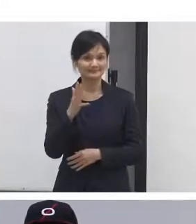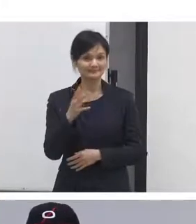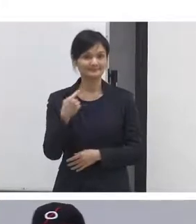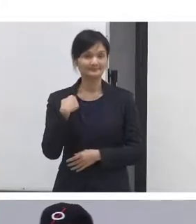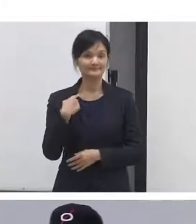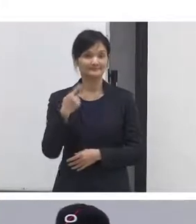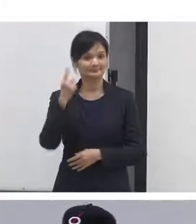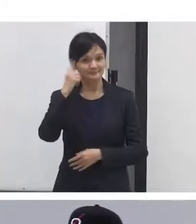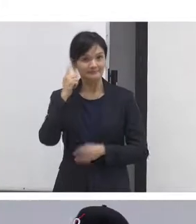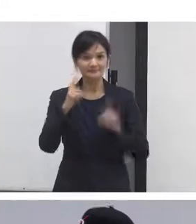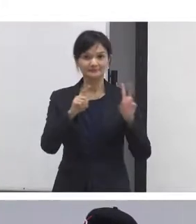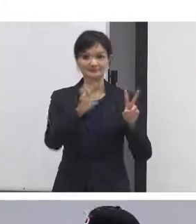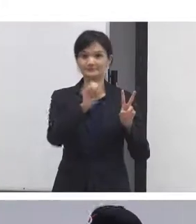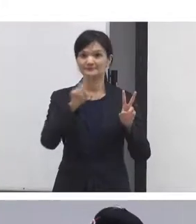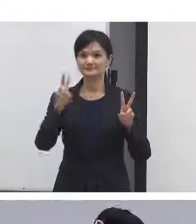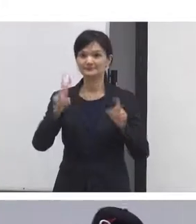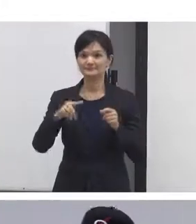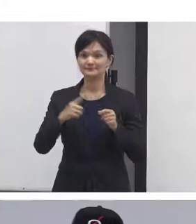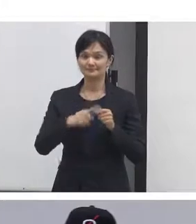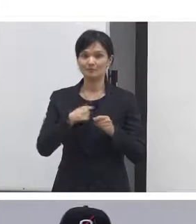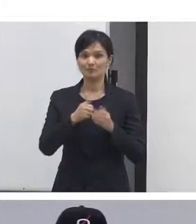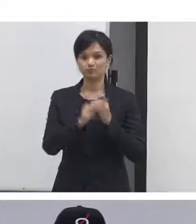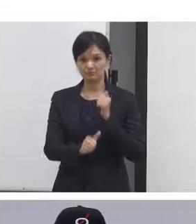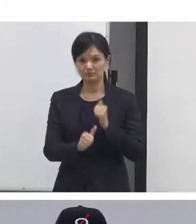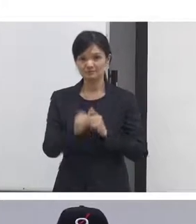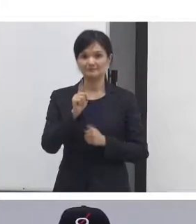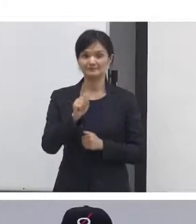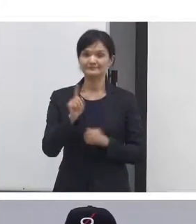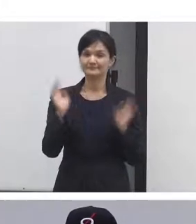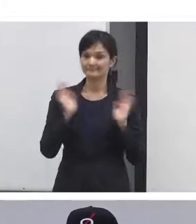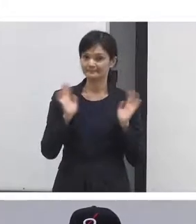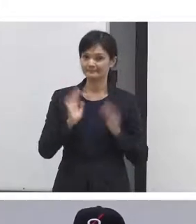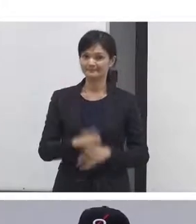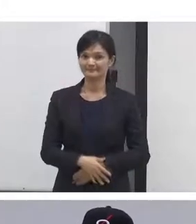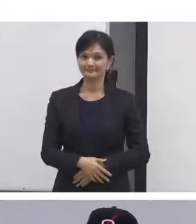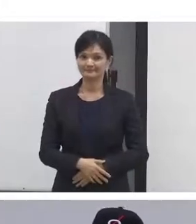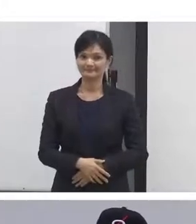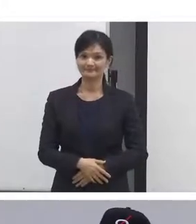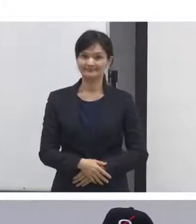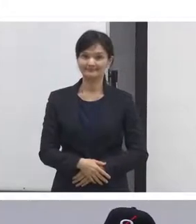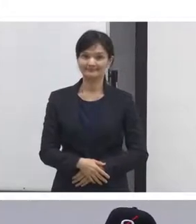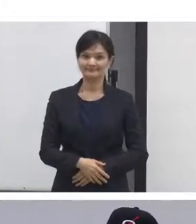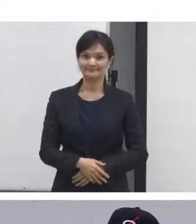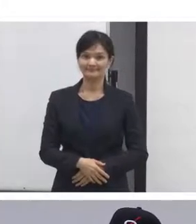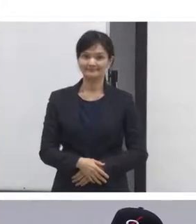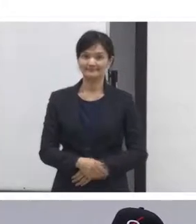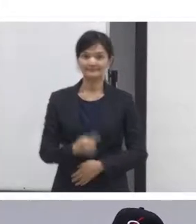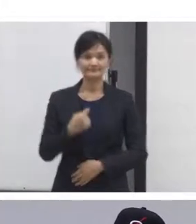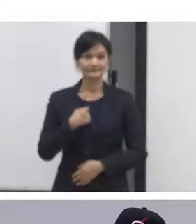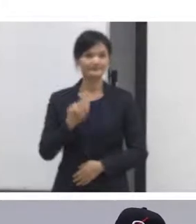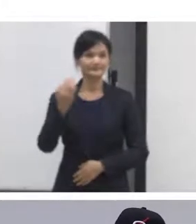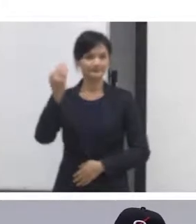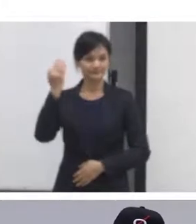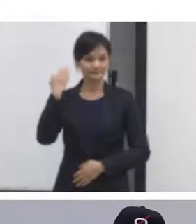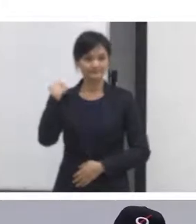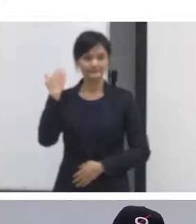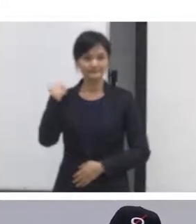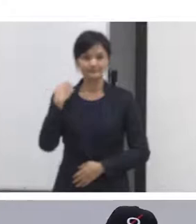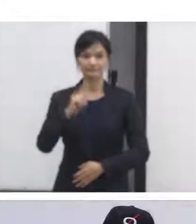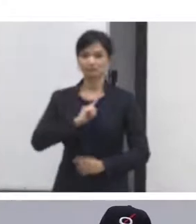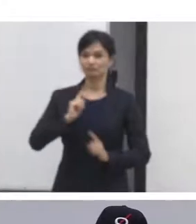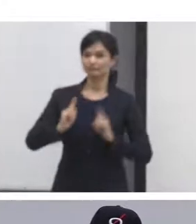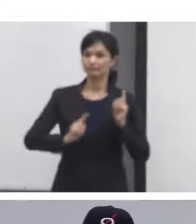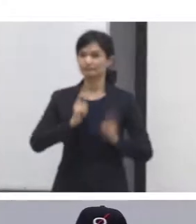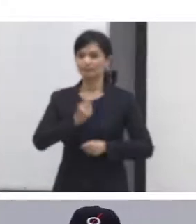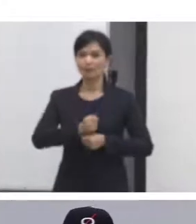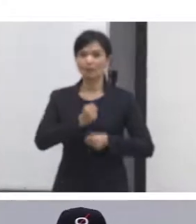2012有个小鬼出生了，然后就对一个可能过去长时间在做自由工作